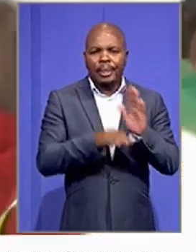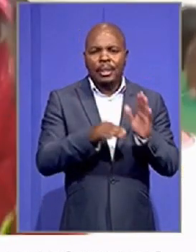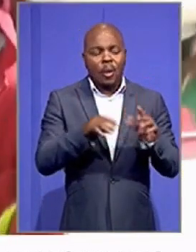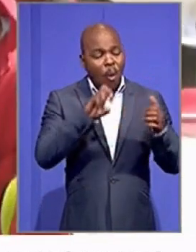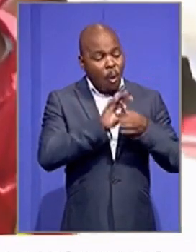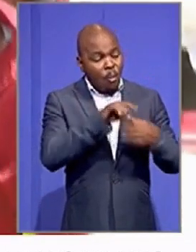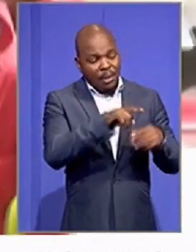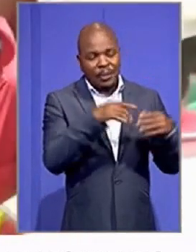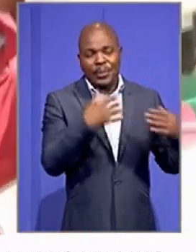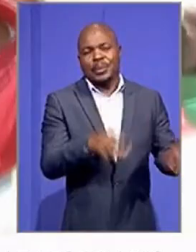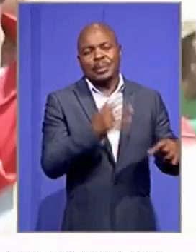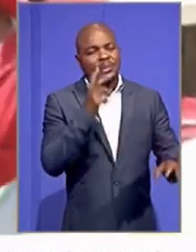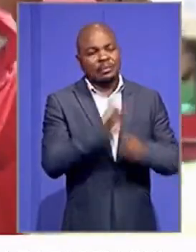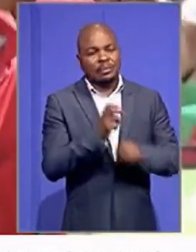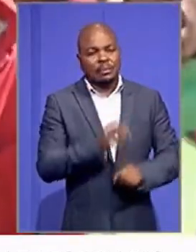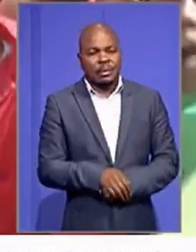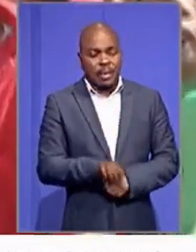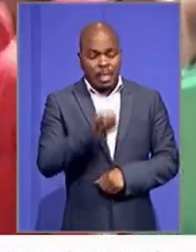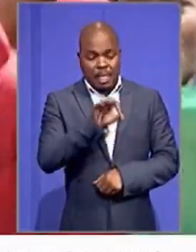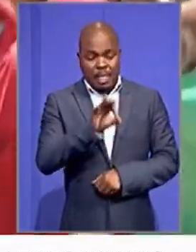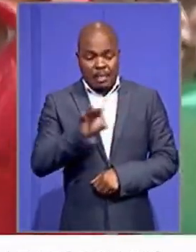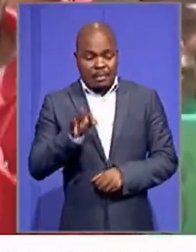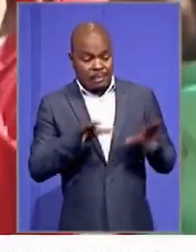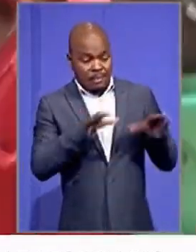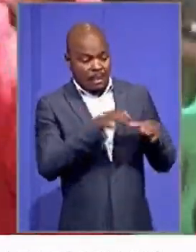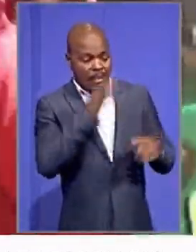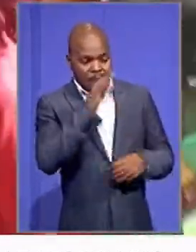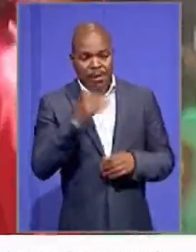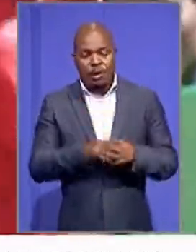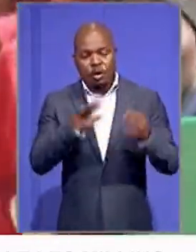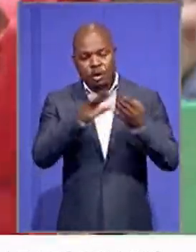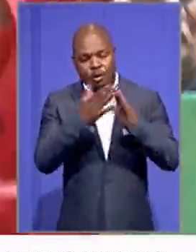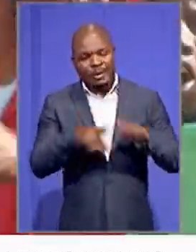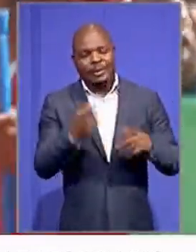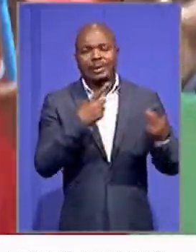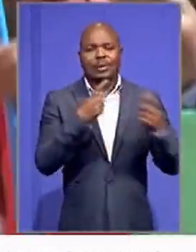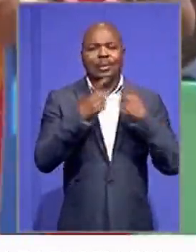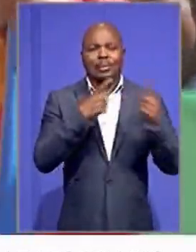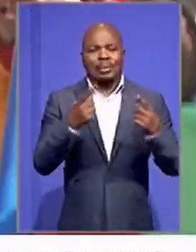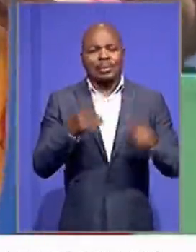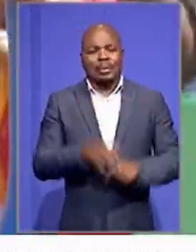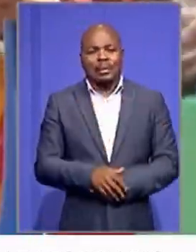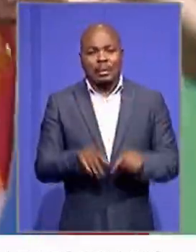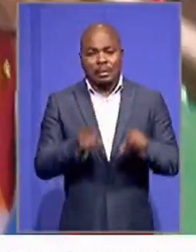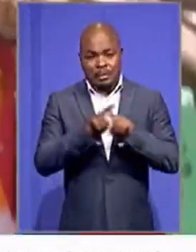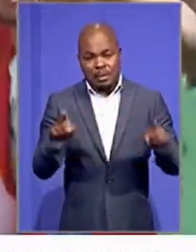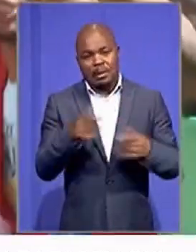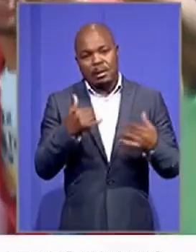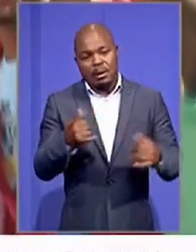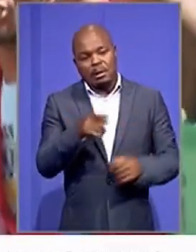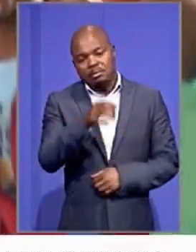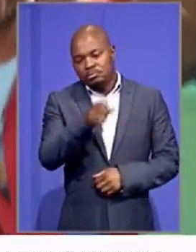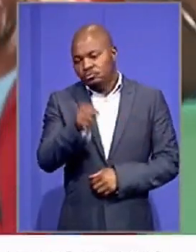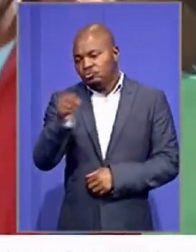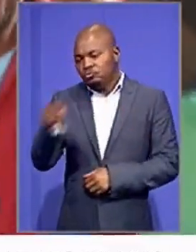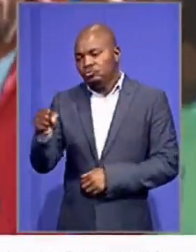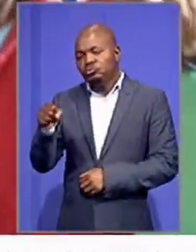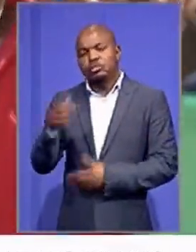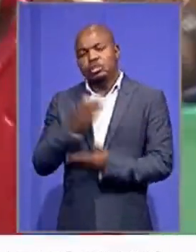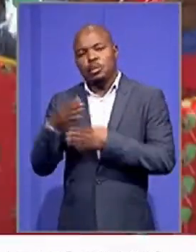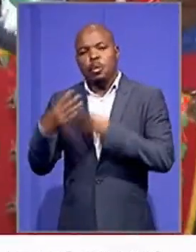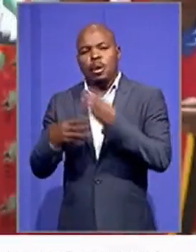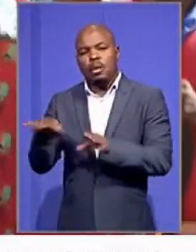malapeng. EFF e re maemo a setse a bakile dikgotlang magareng ga baagi le fa go le jalo setlamo se thapile bangwe mo maemong a bao ba leng mo